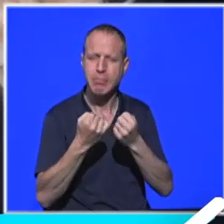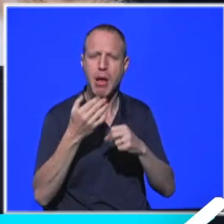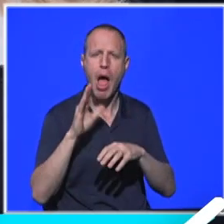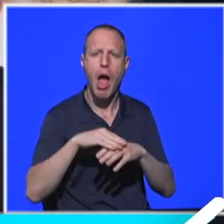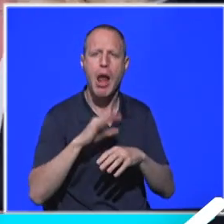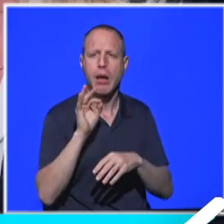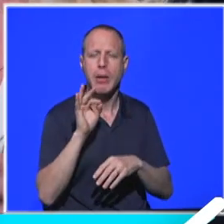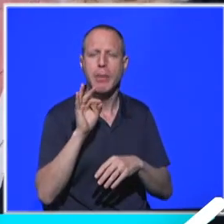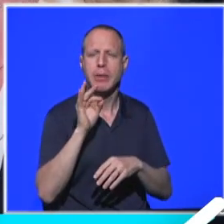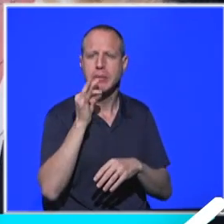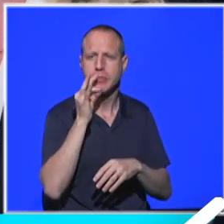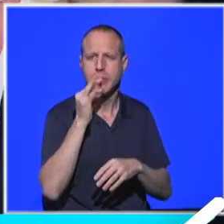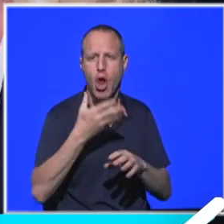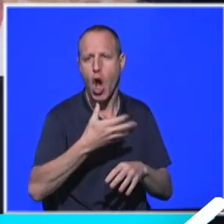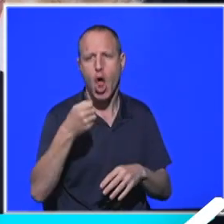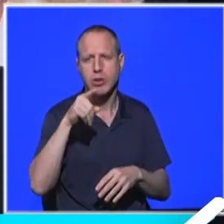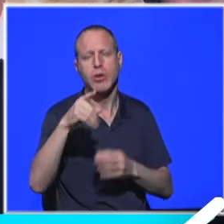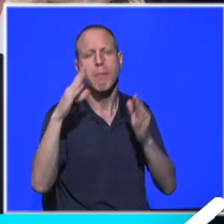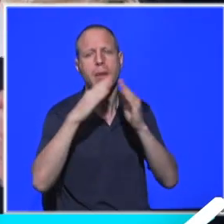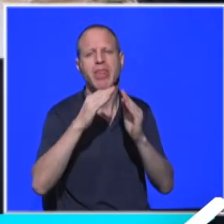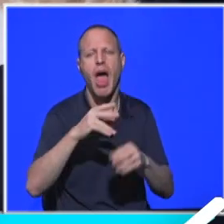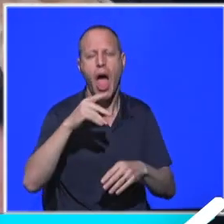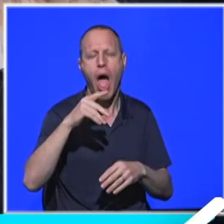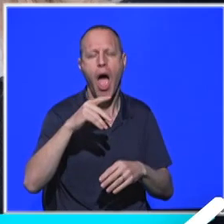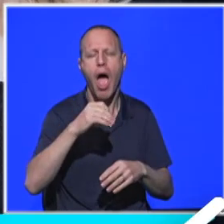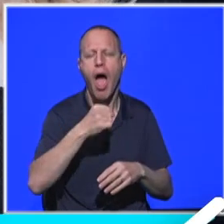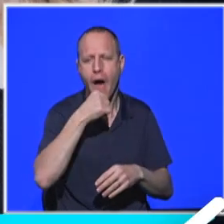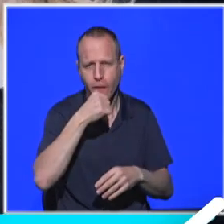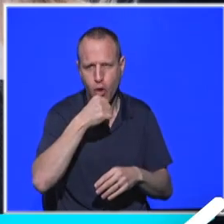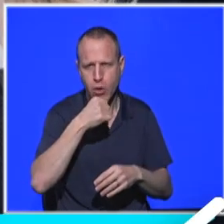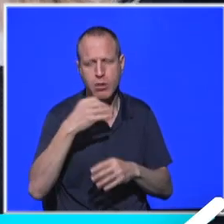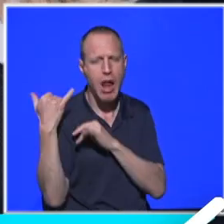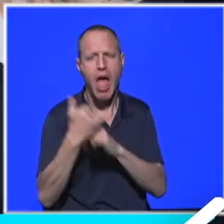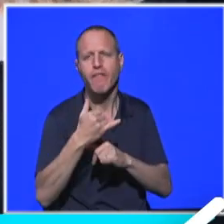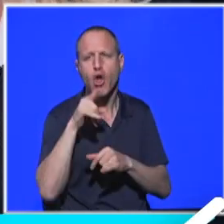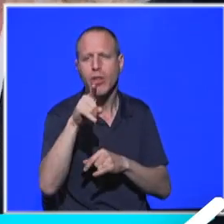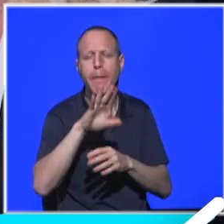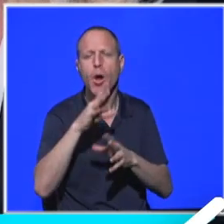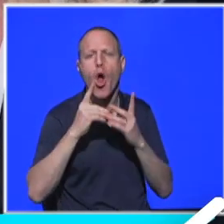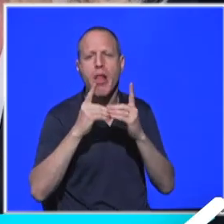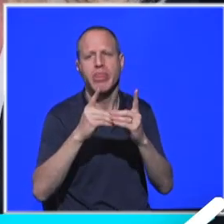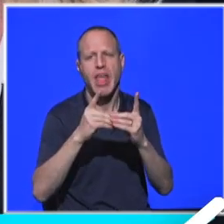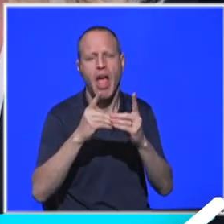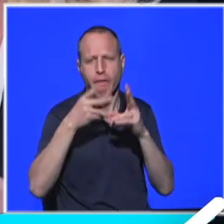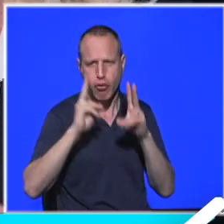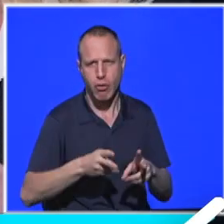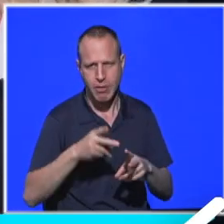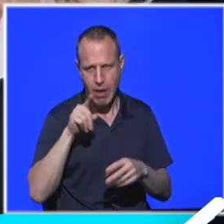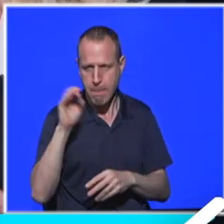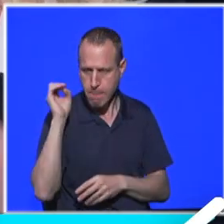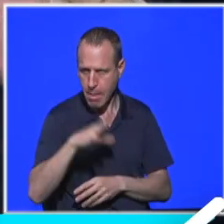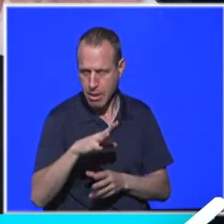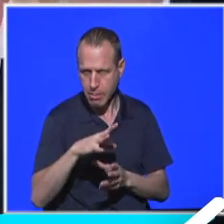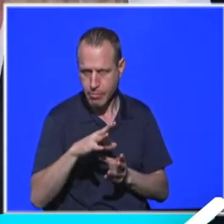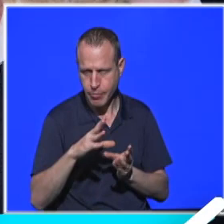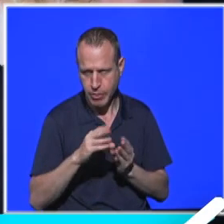בני להוציא אותם מבתי אבות, להביא אותם בכל דרך אפשרית, והם בעצם באים מה שנקרא